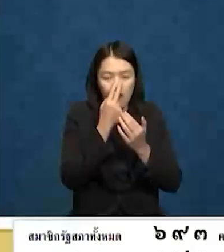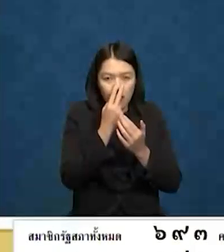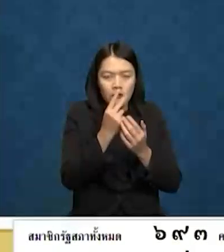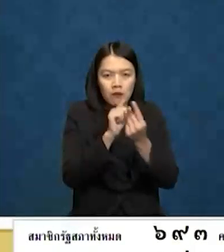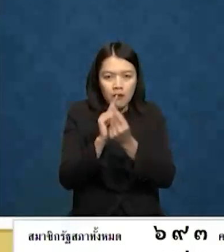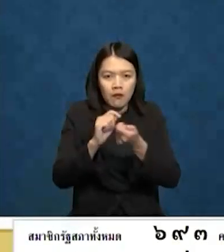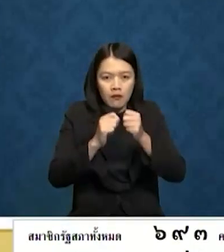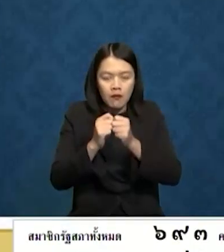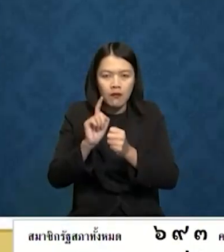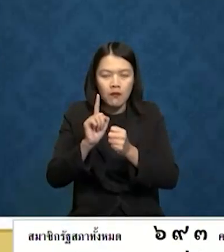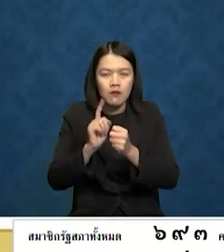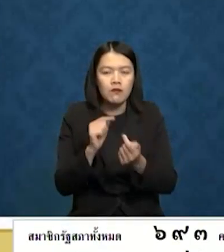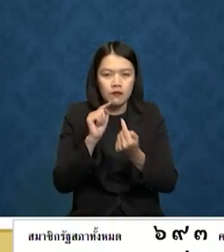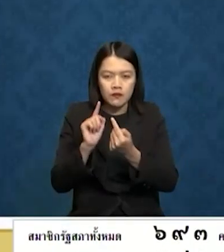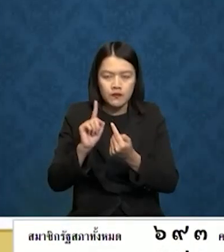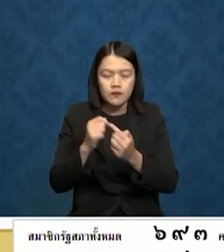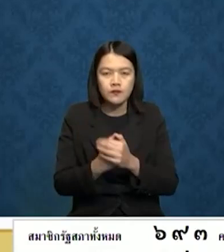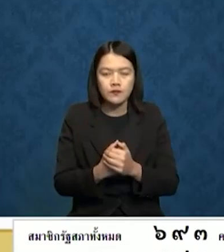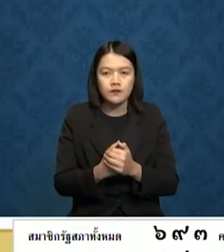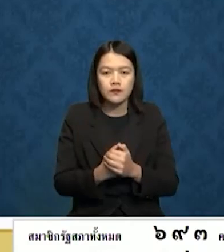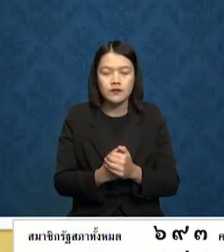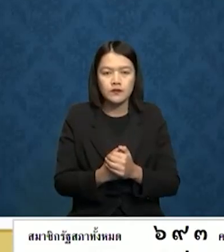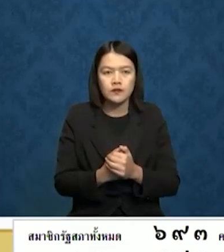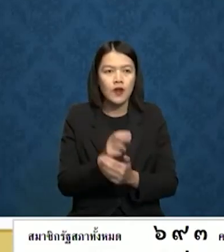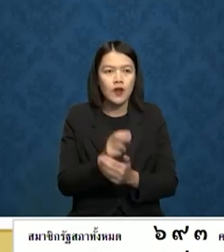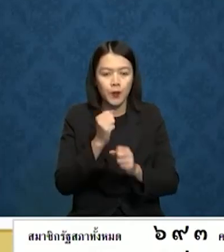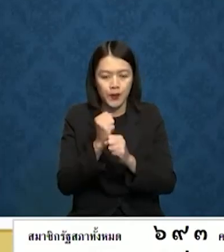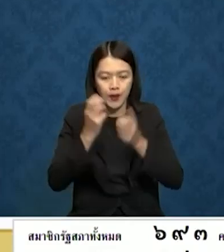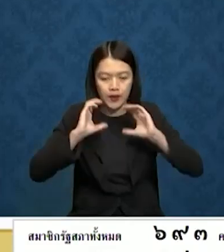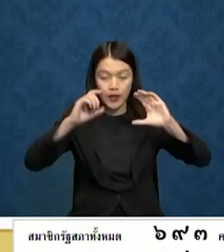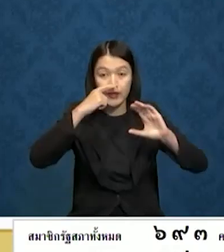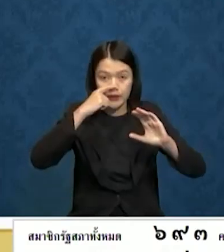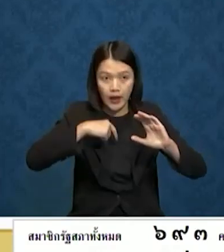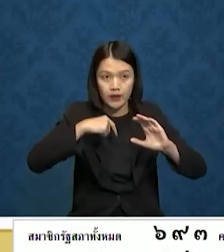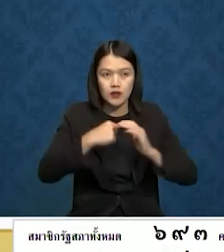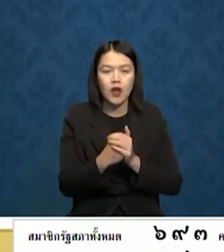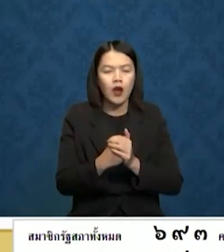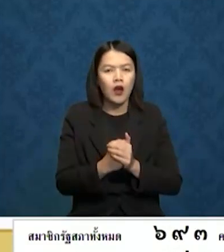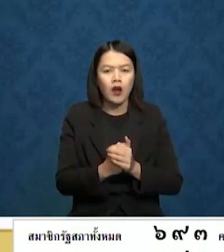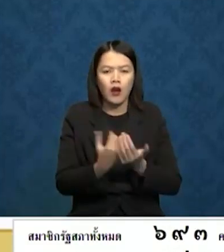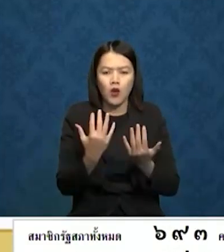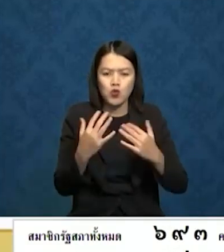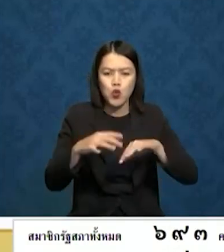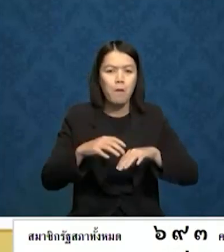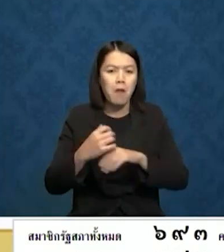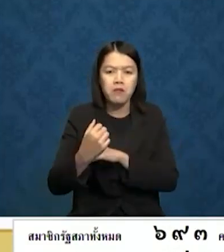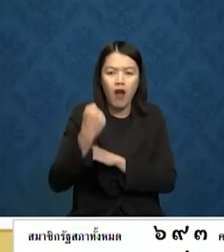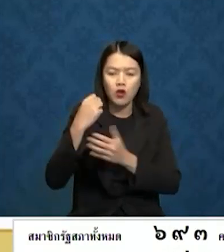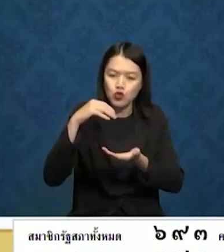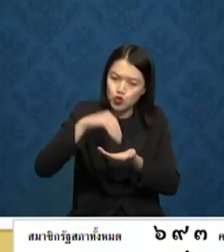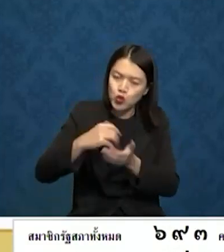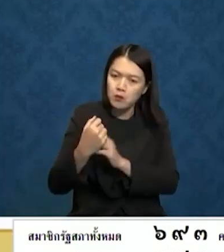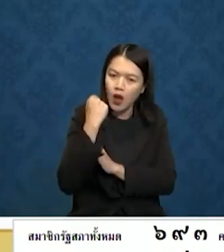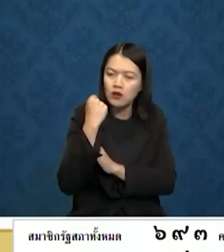าจะเป็นเรื่องของระบบรัฐราชการไทยที่เป็นแบบศูนย์รวมอำนาจนะครับมีก